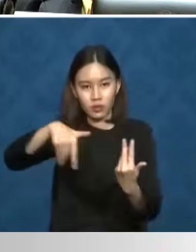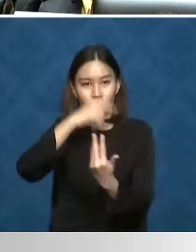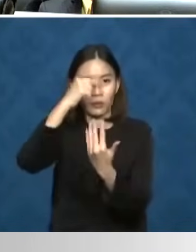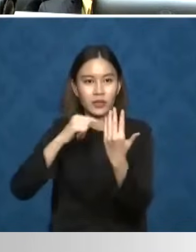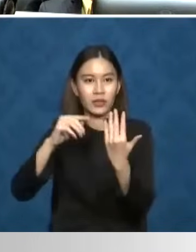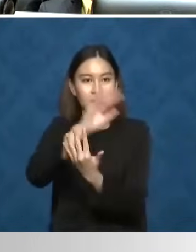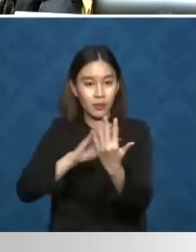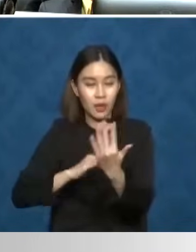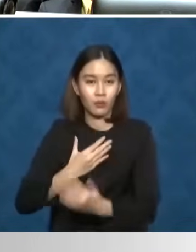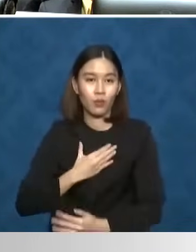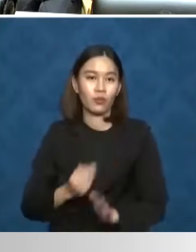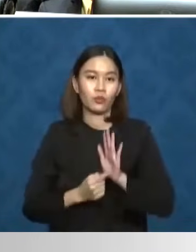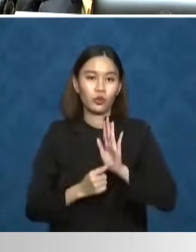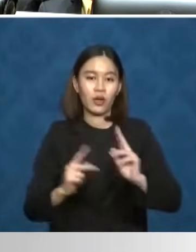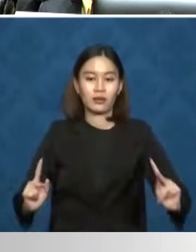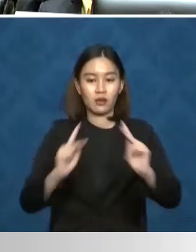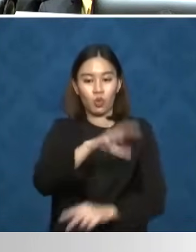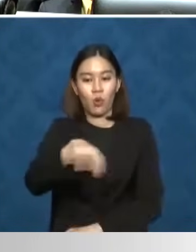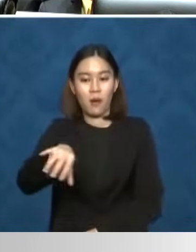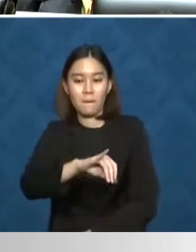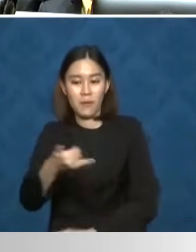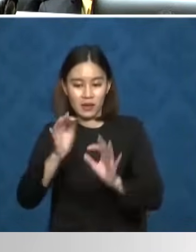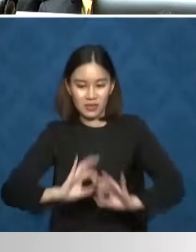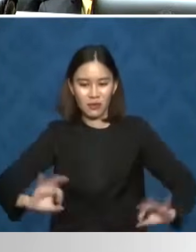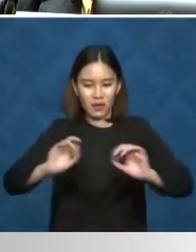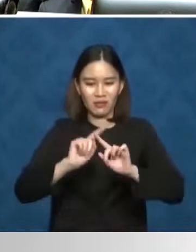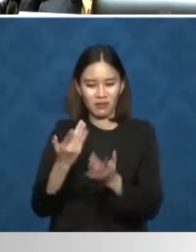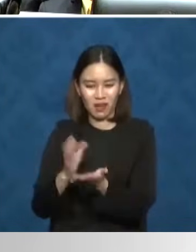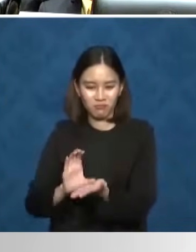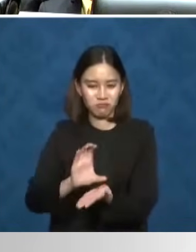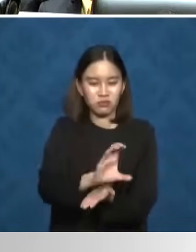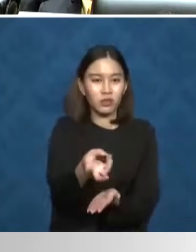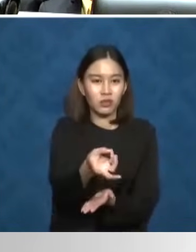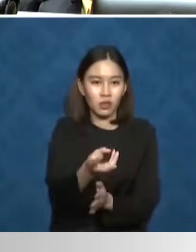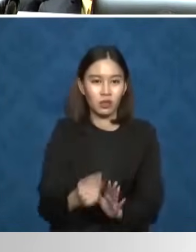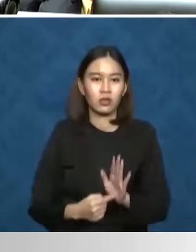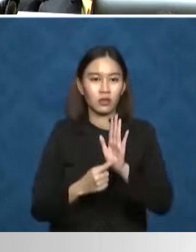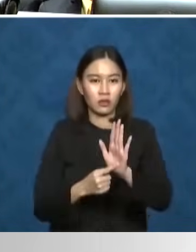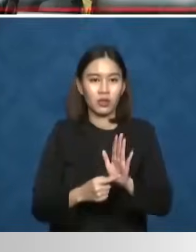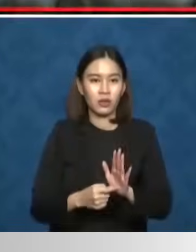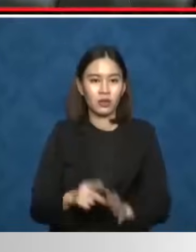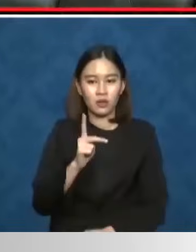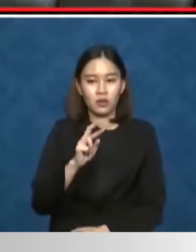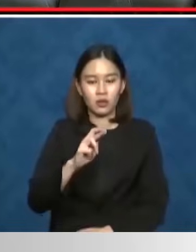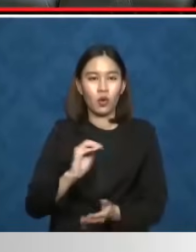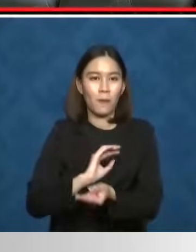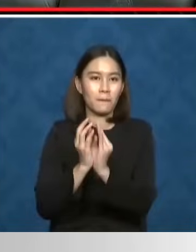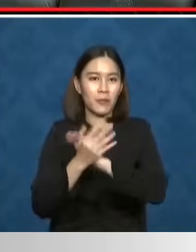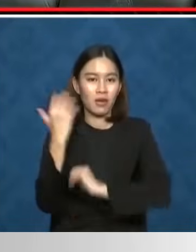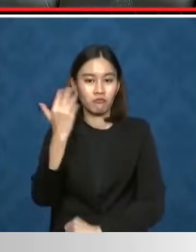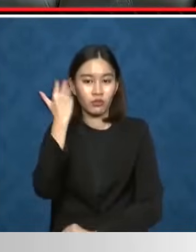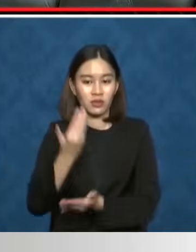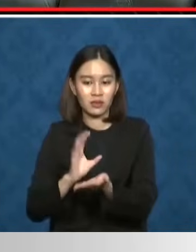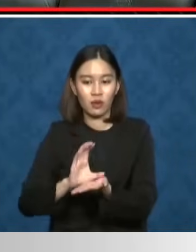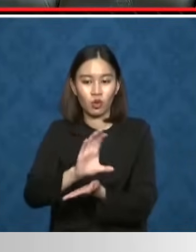ทศผมขอยกตัวอย่างบางกระทรวงที่มีความสำคัญครับแต่งบประมาณน้อยมากครับเช่นกรมการเปลี่ยนแปลงสภาพภูมิอากาศได้รับงบประ